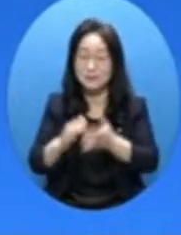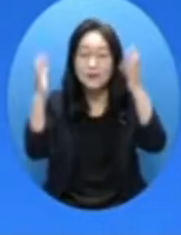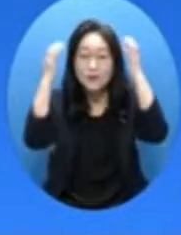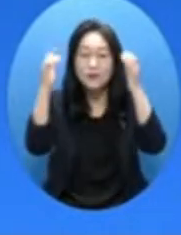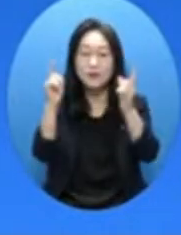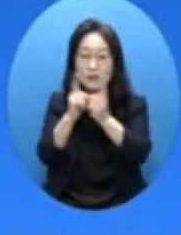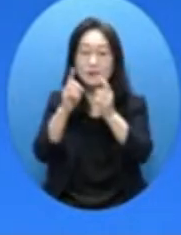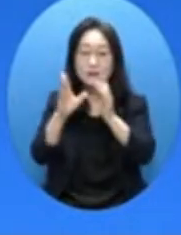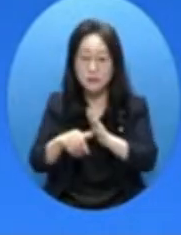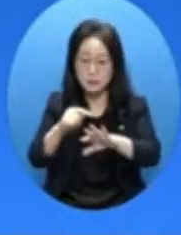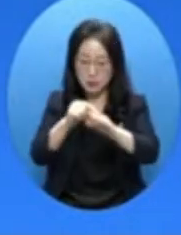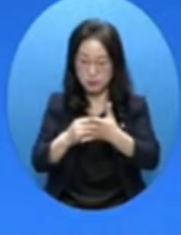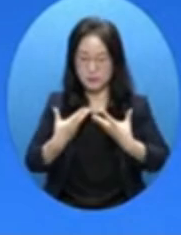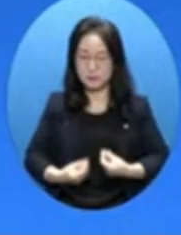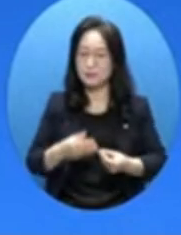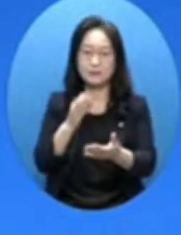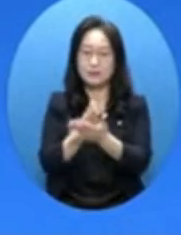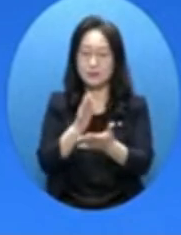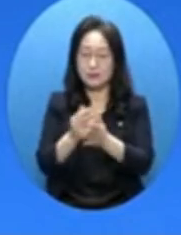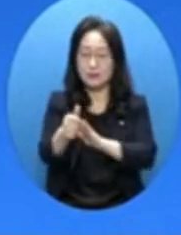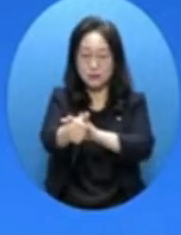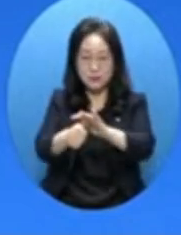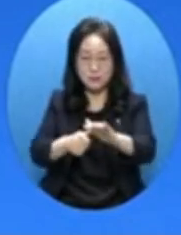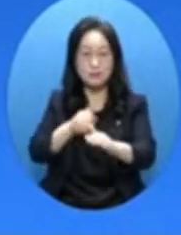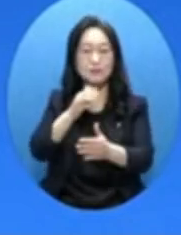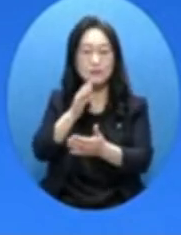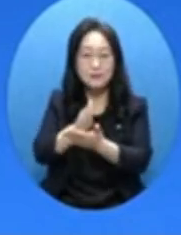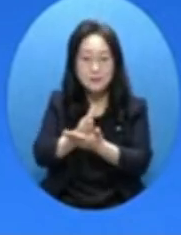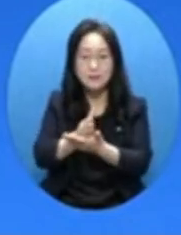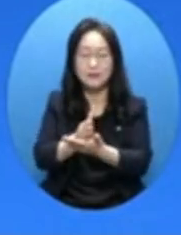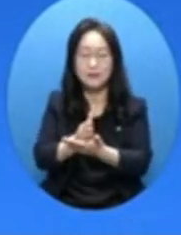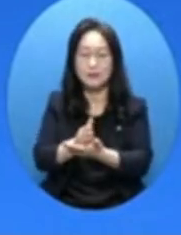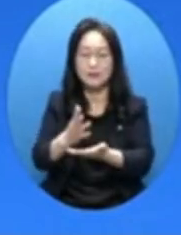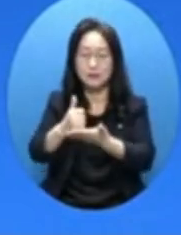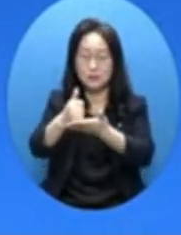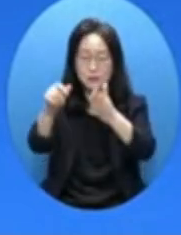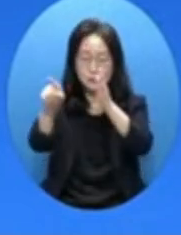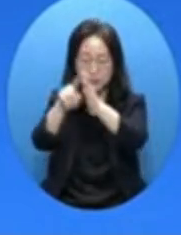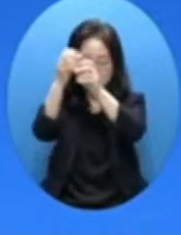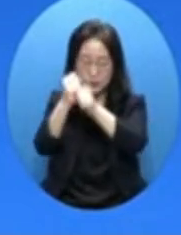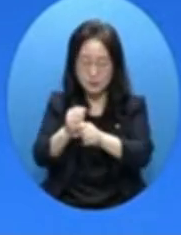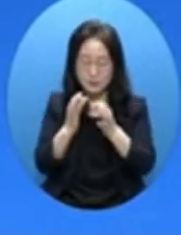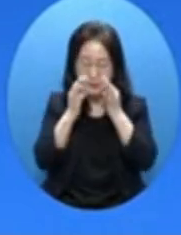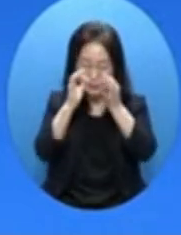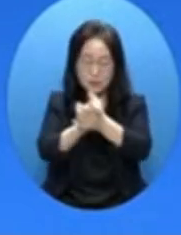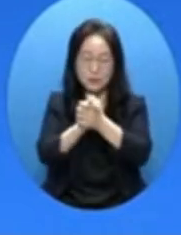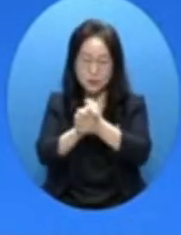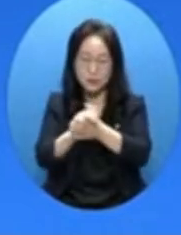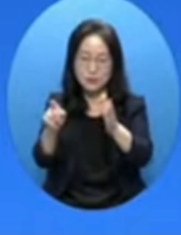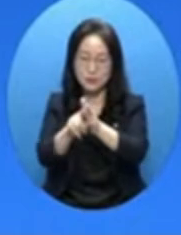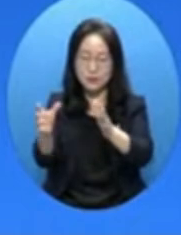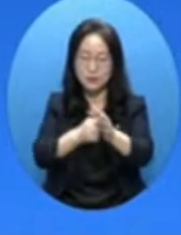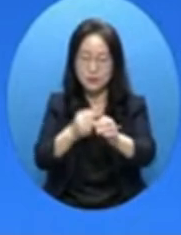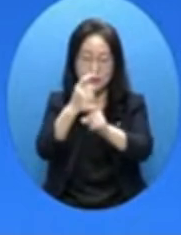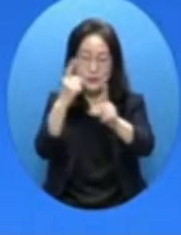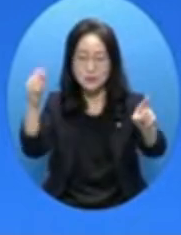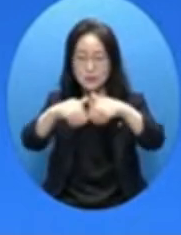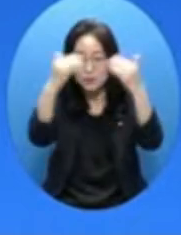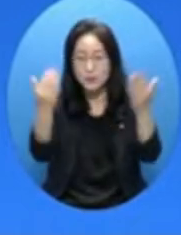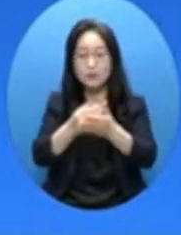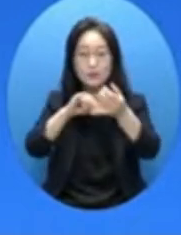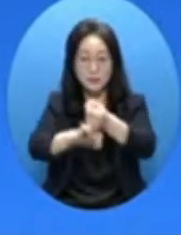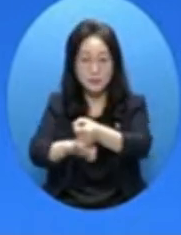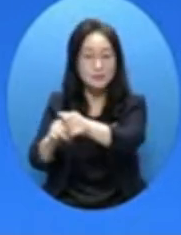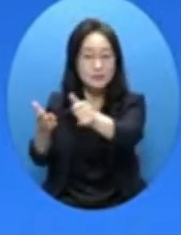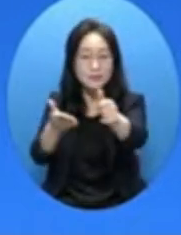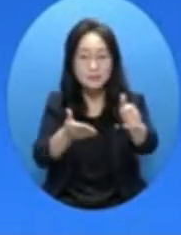때 낙심하지 말고 뒤로 물러가지 말고 주님을 붙잡고 또 간절히 기도하여 믿음으로 승리하는 여러분 모두가 되기를 바랍니다.